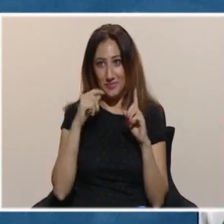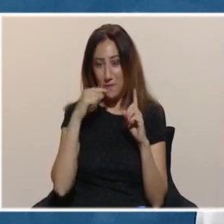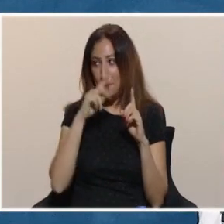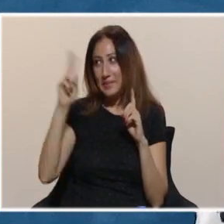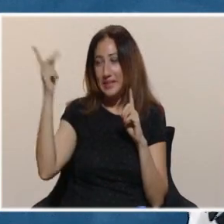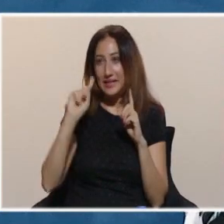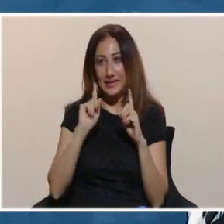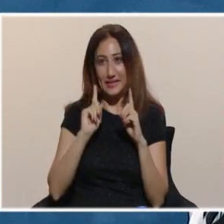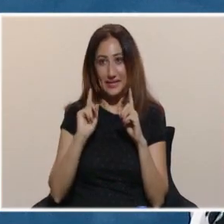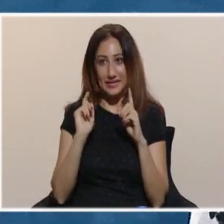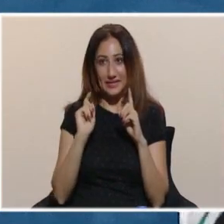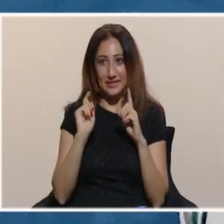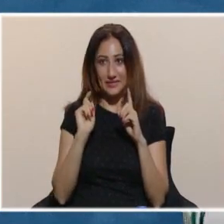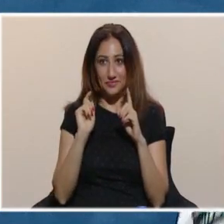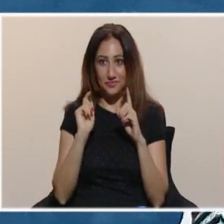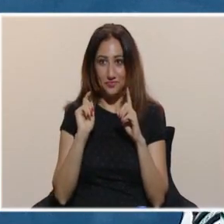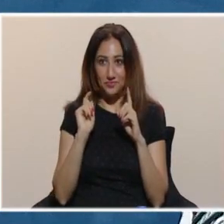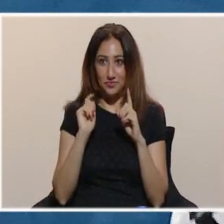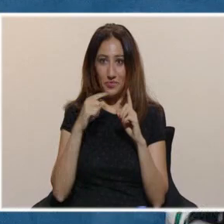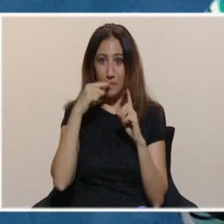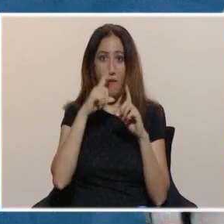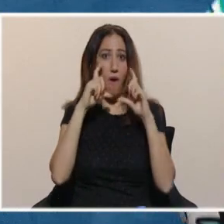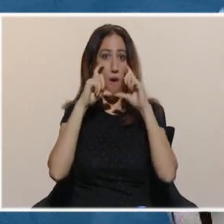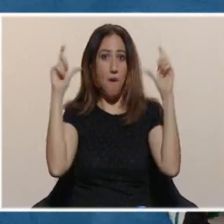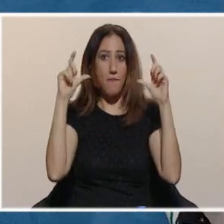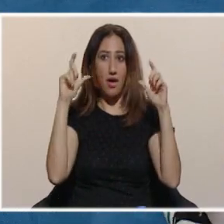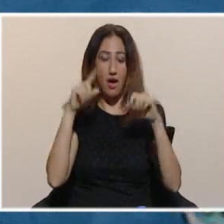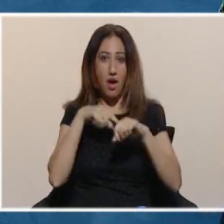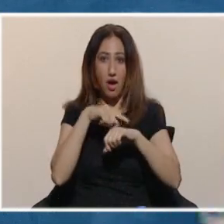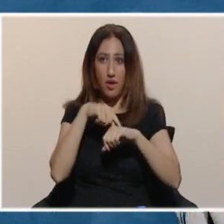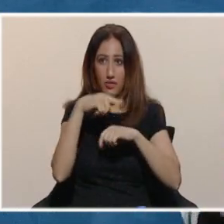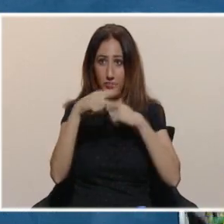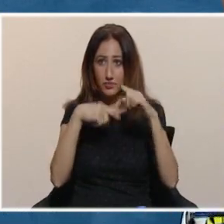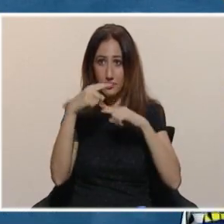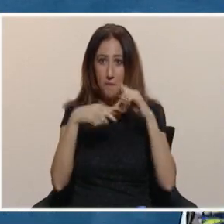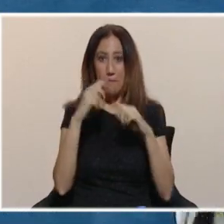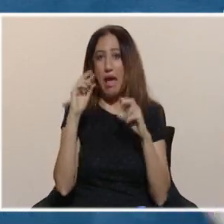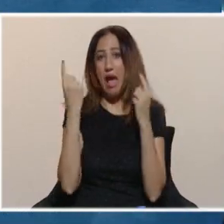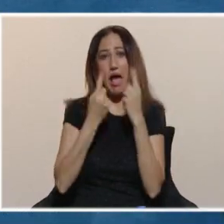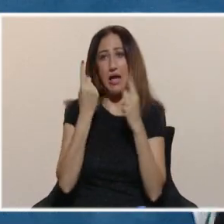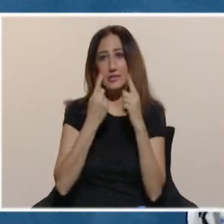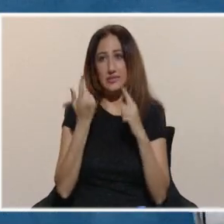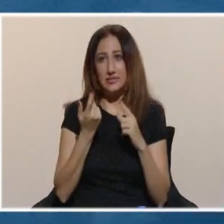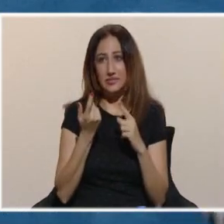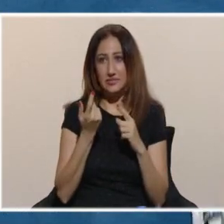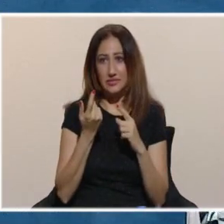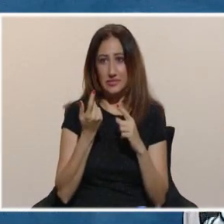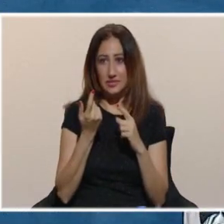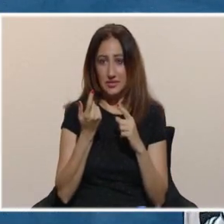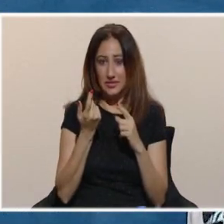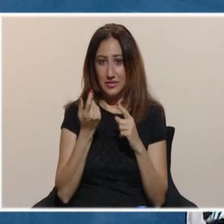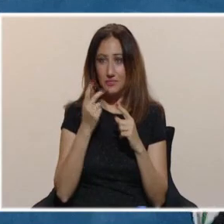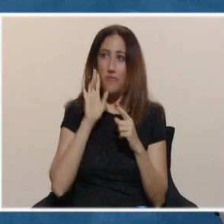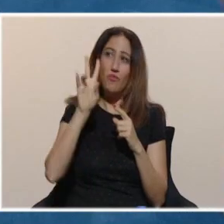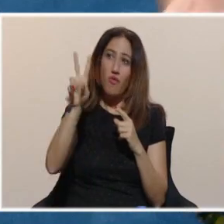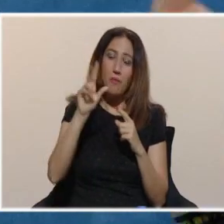لا ما هو عايزه اقول لك ان ممكن واحده زي القمر بس مع الوقت هتشوفها عادي. التمثال الجميل لما بتقعد تتفرج عليه